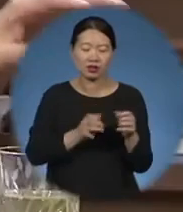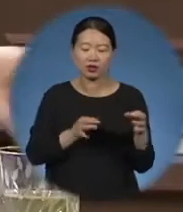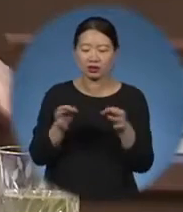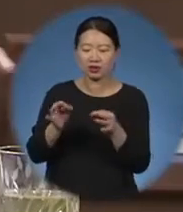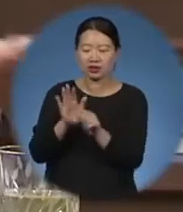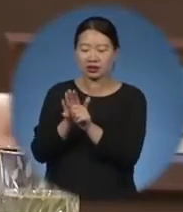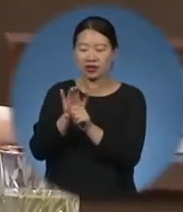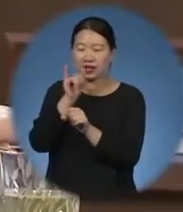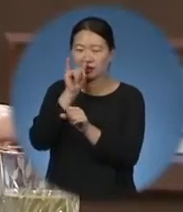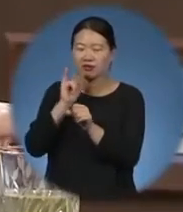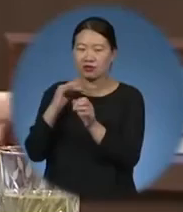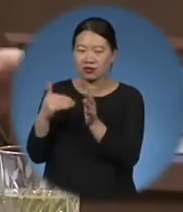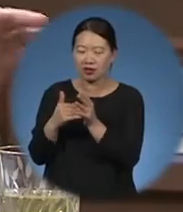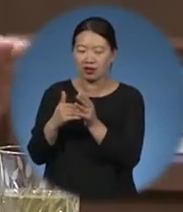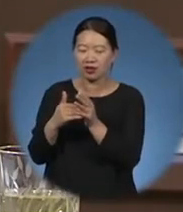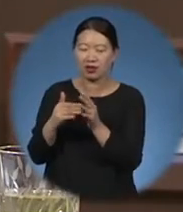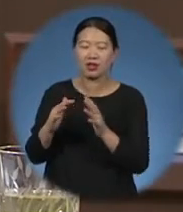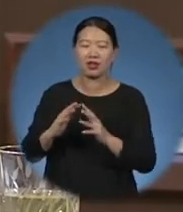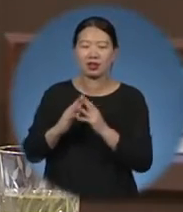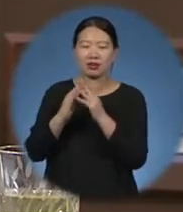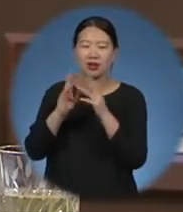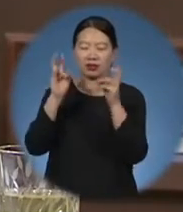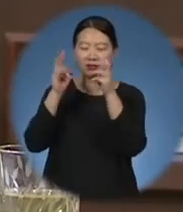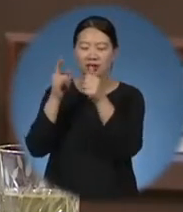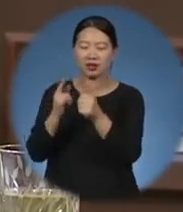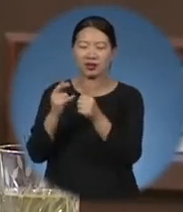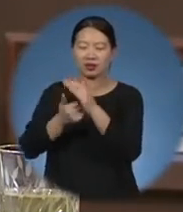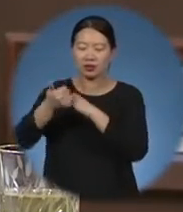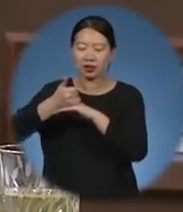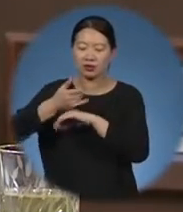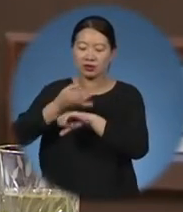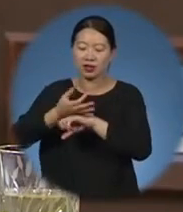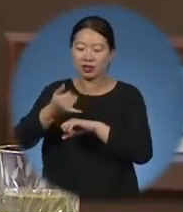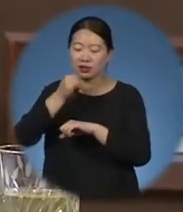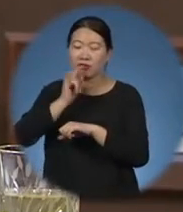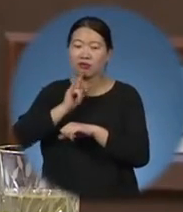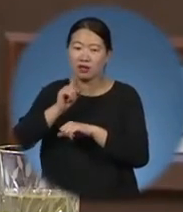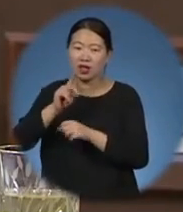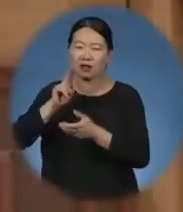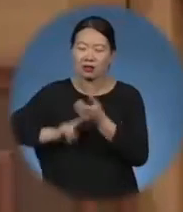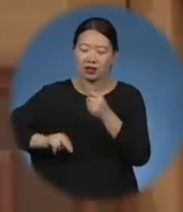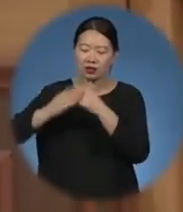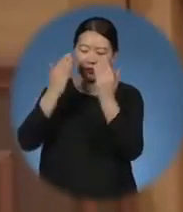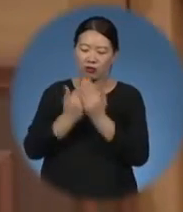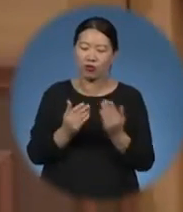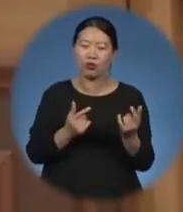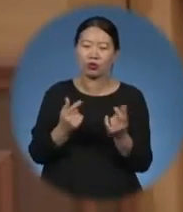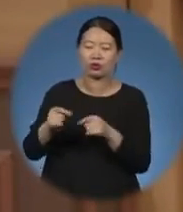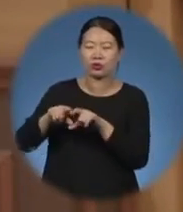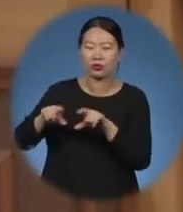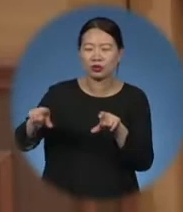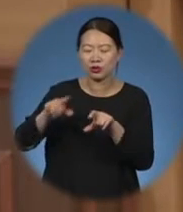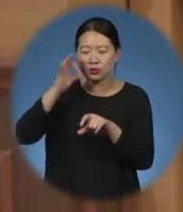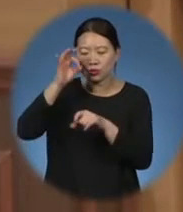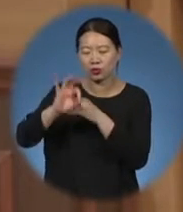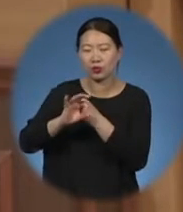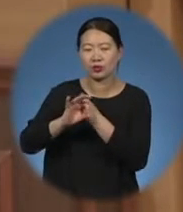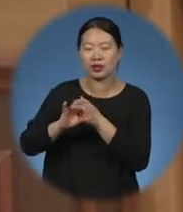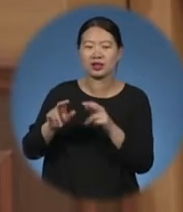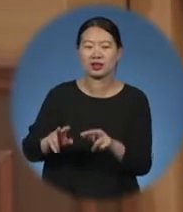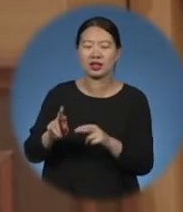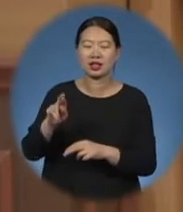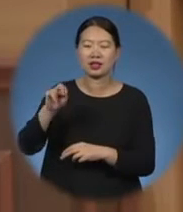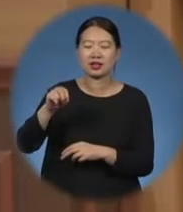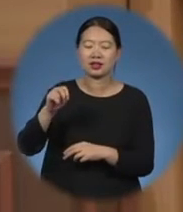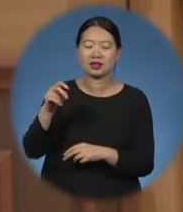있는 개발 업체들한테 예. 성공하면 우리가 사줄게. 예, 사전까지, 판로까지. 지금은 보통 보면 이제 R&D 자금은